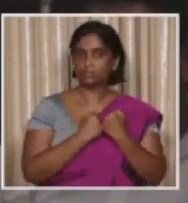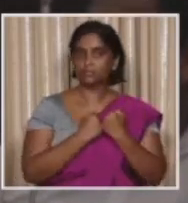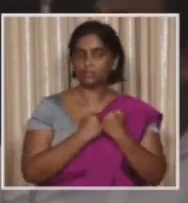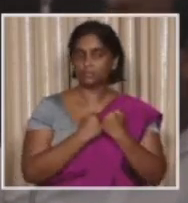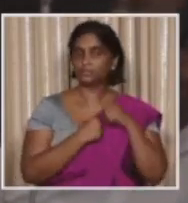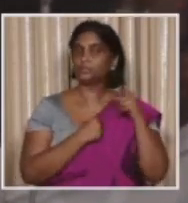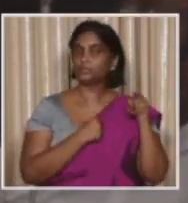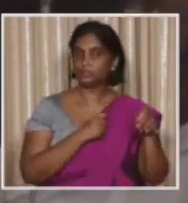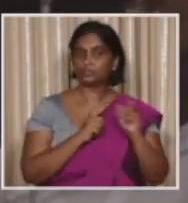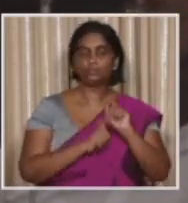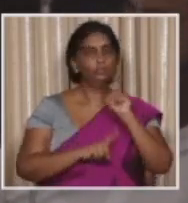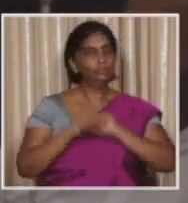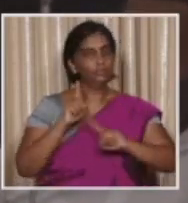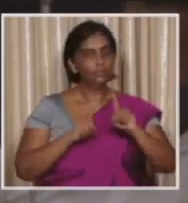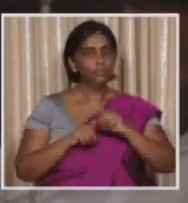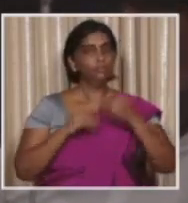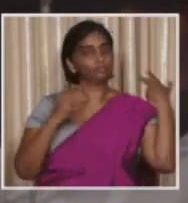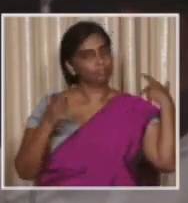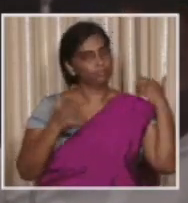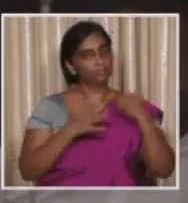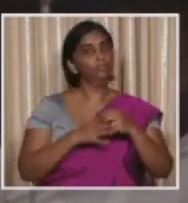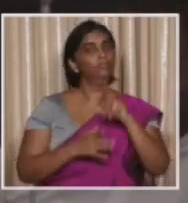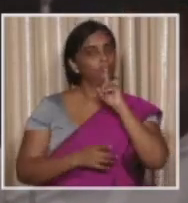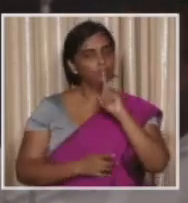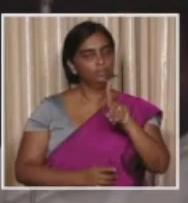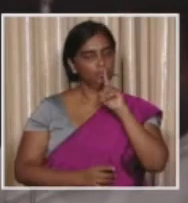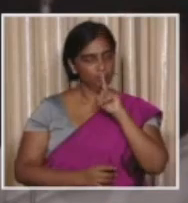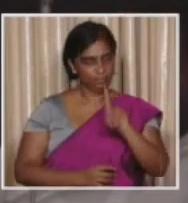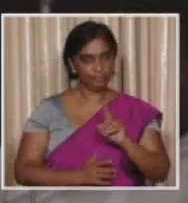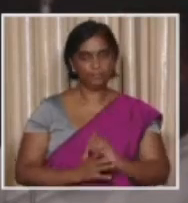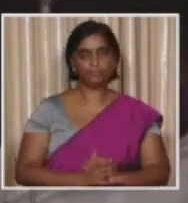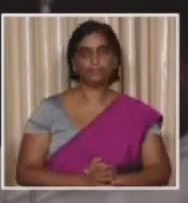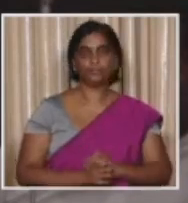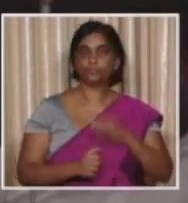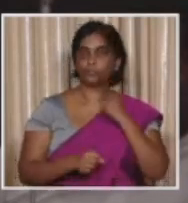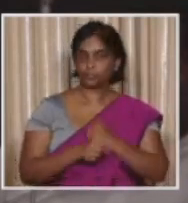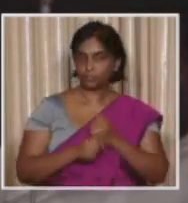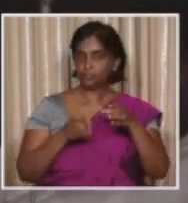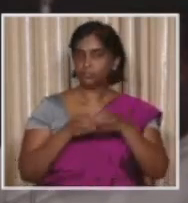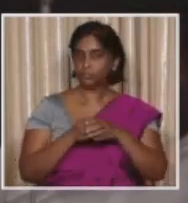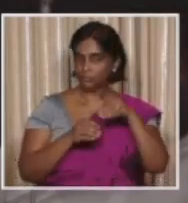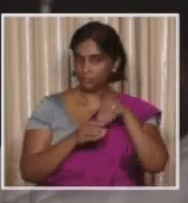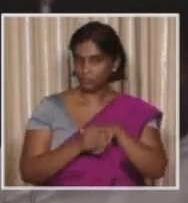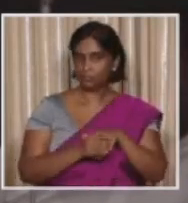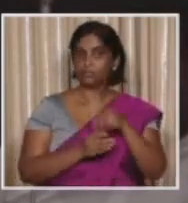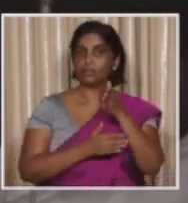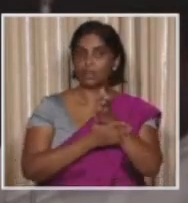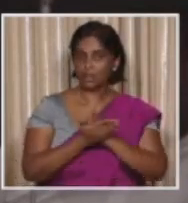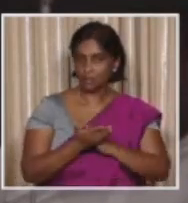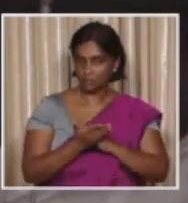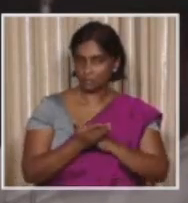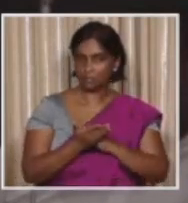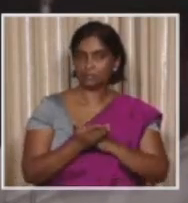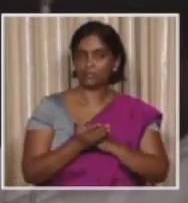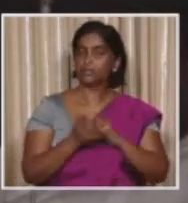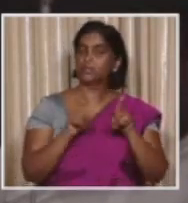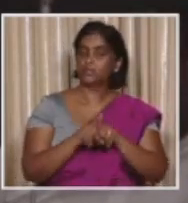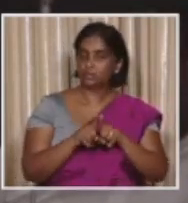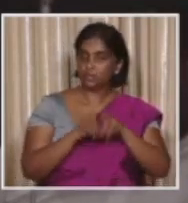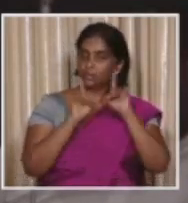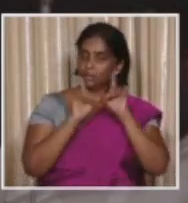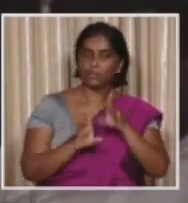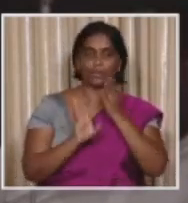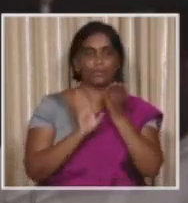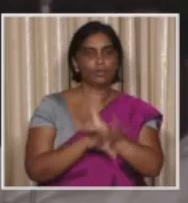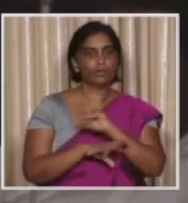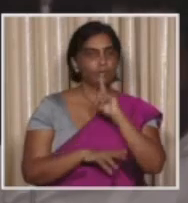එක මේ පාර්ලිමේන්තුවේ කාලයක් තිස්සේ කරපු කාරණාව. ආණ්ඩු පක්ෂයේ නියෝජනය කරන පිරිසකුත් ඒ වගේම කරා. ඒ